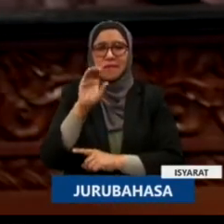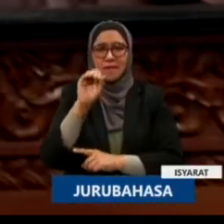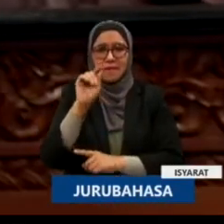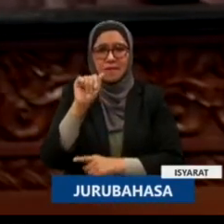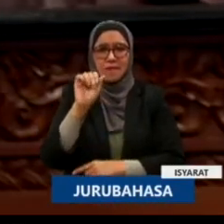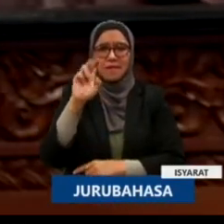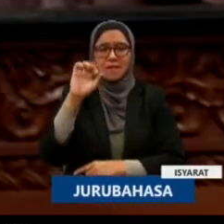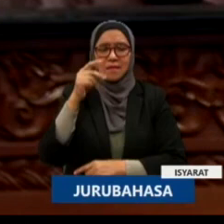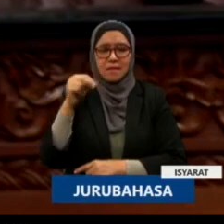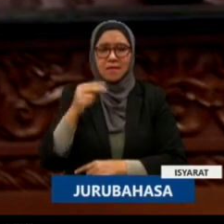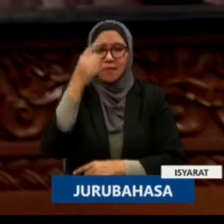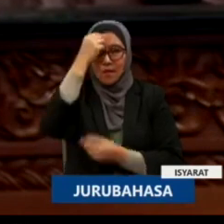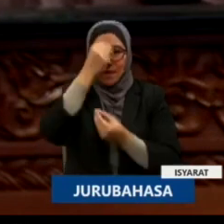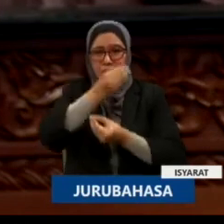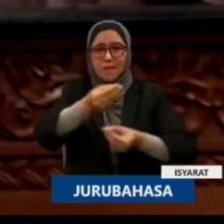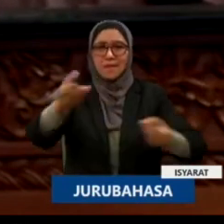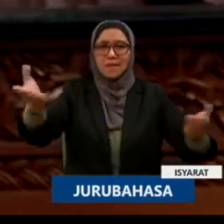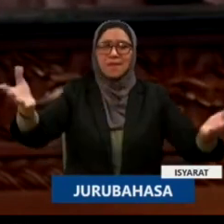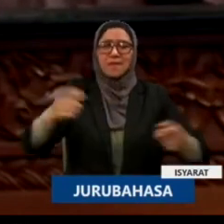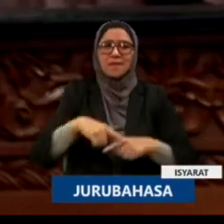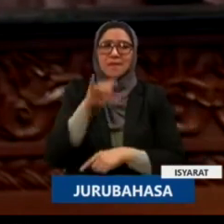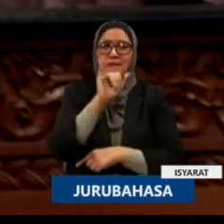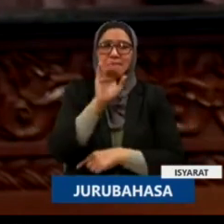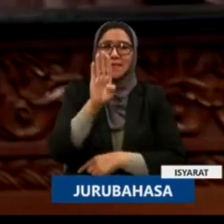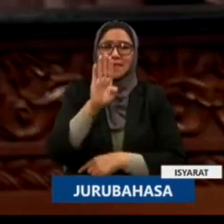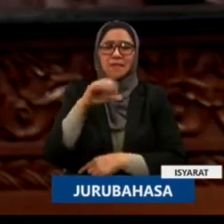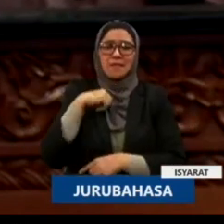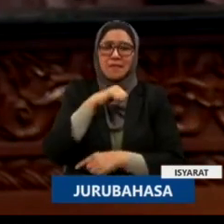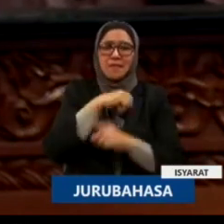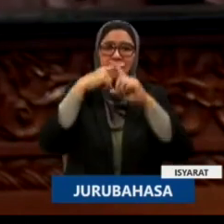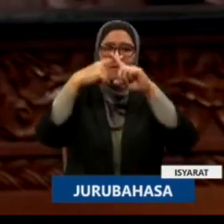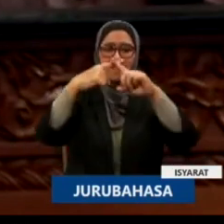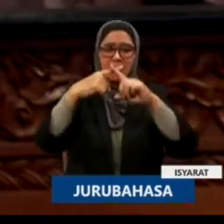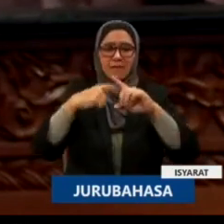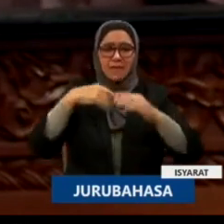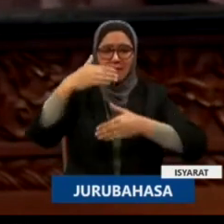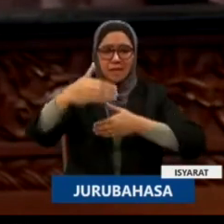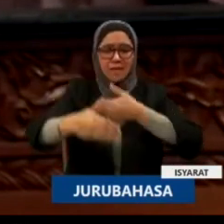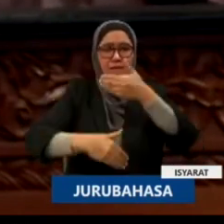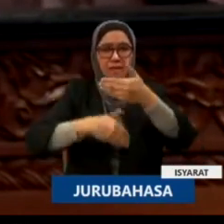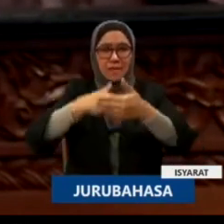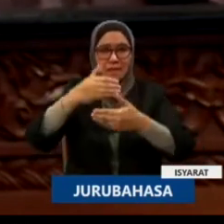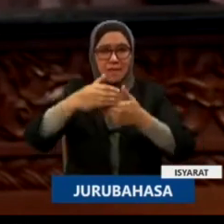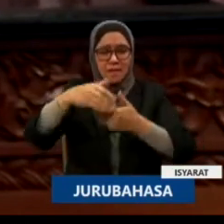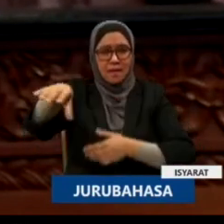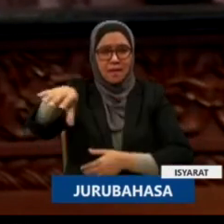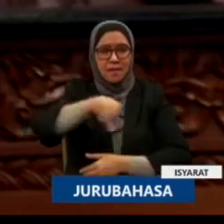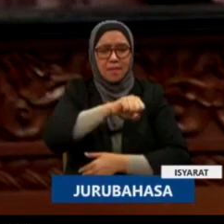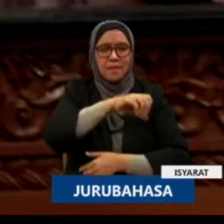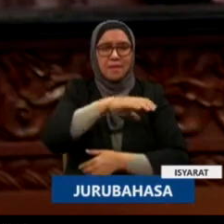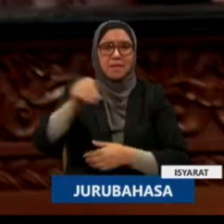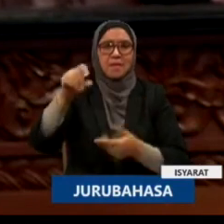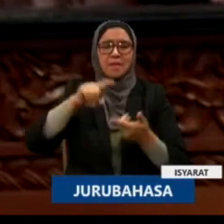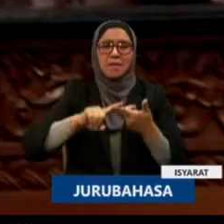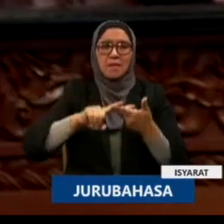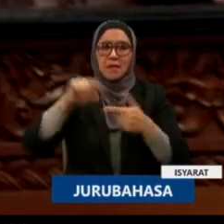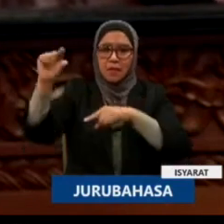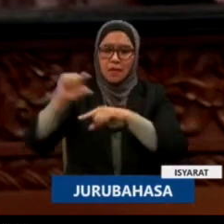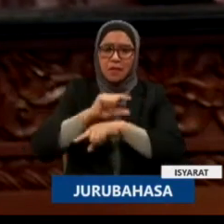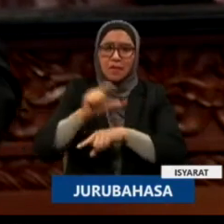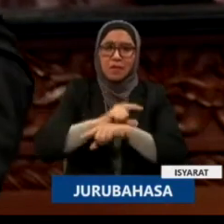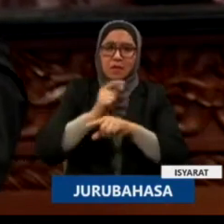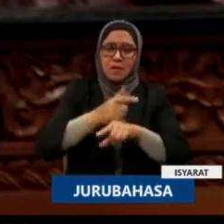dan alih-alih dewan portside pengambilan dan penggunaan senjata api dari storynya the